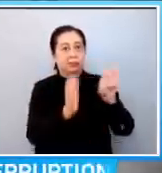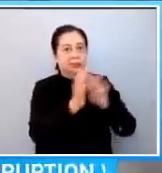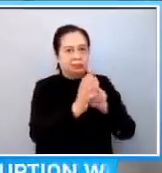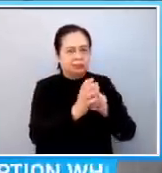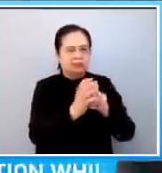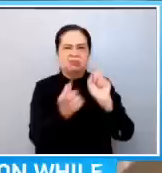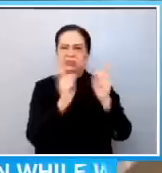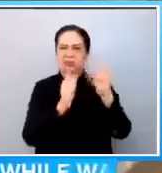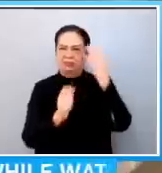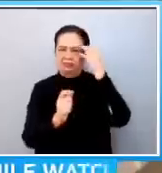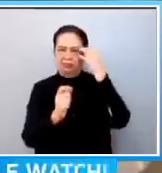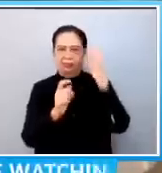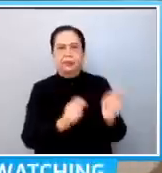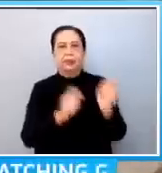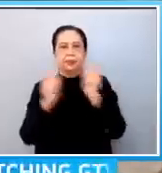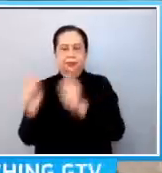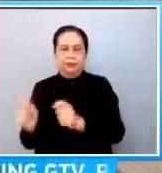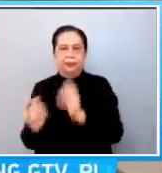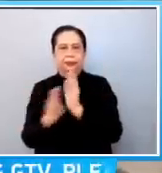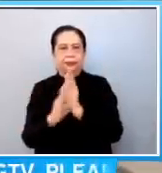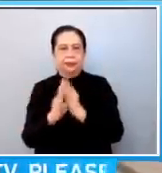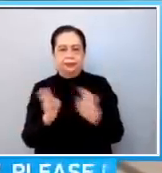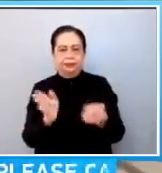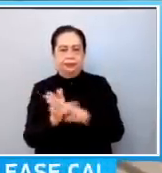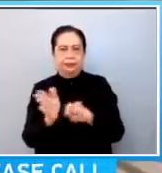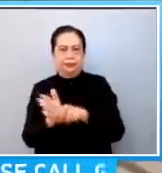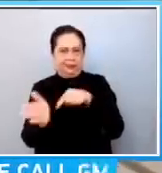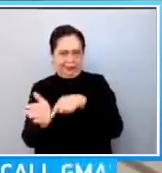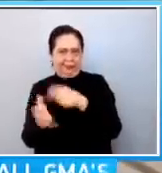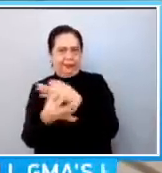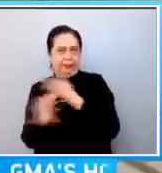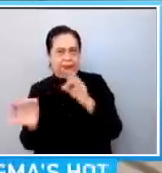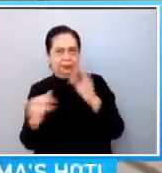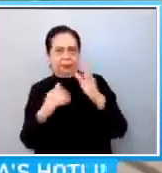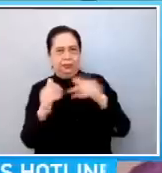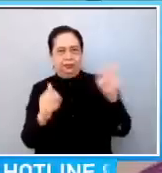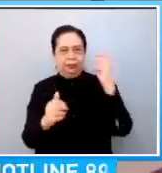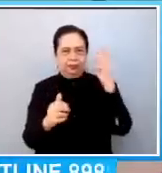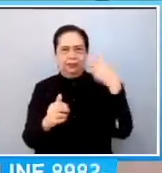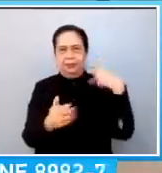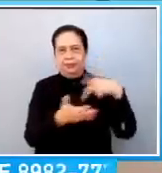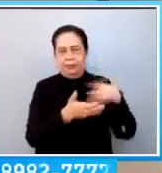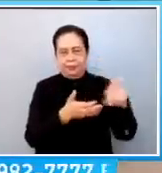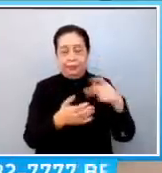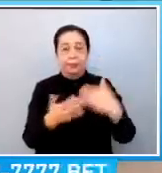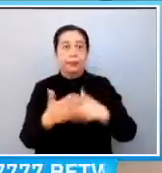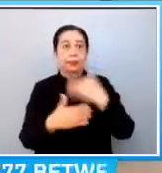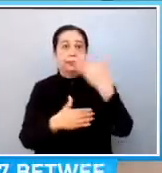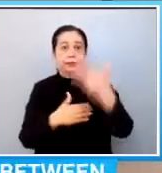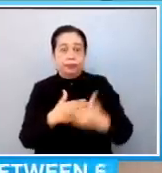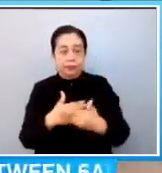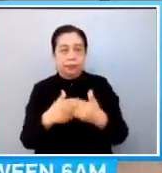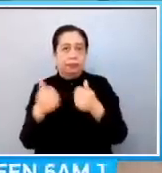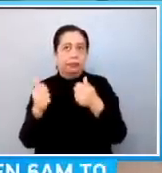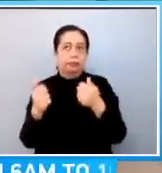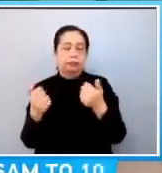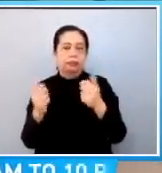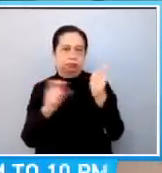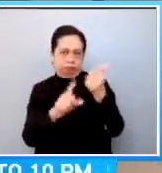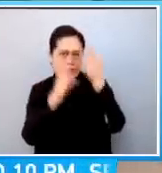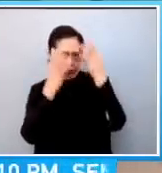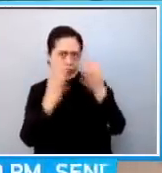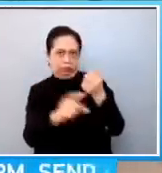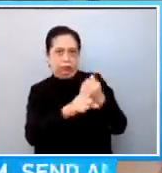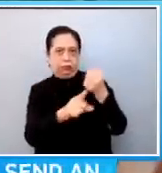na lang muna sumakay. Ayon sa MRT3 Management at sa LTFRB, nasa susunod na sa bagong administrasyon kung itutuloy nila ang